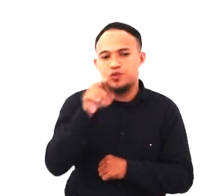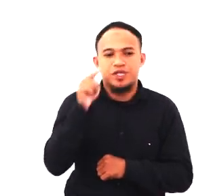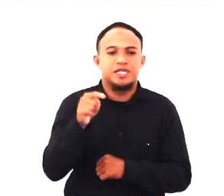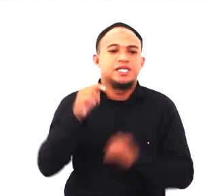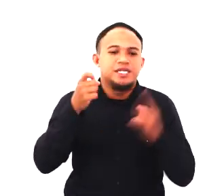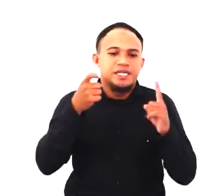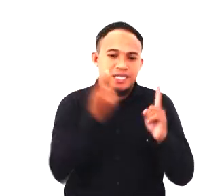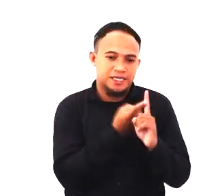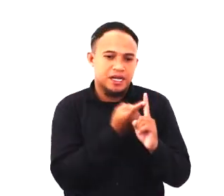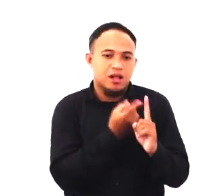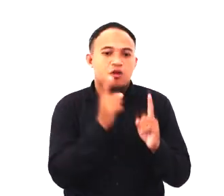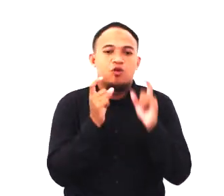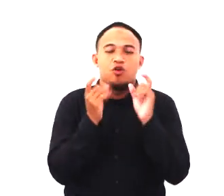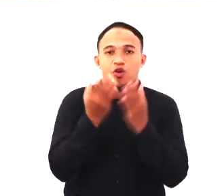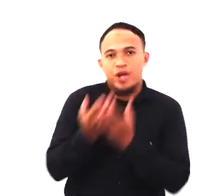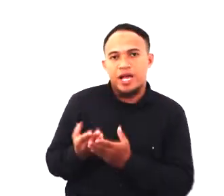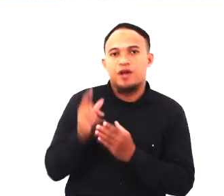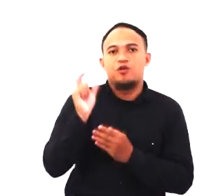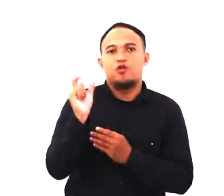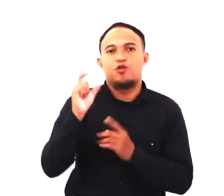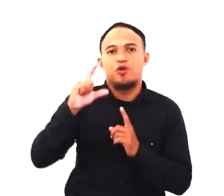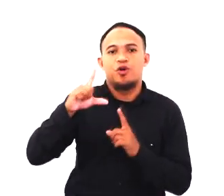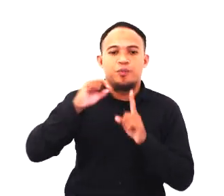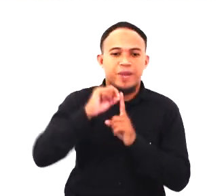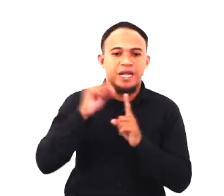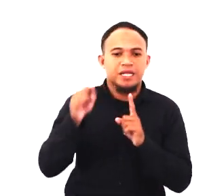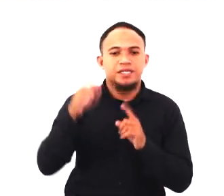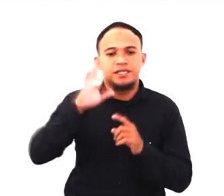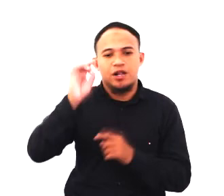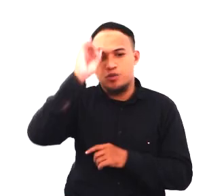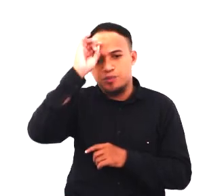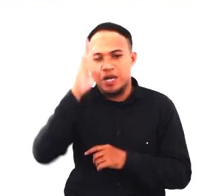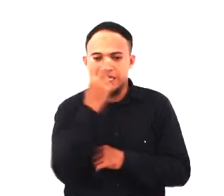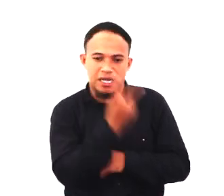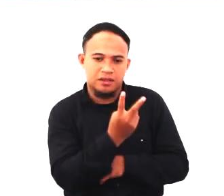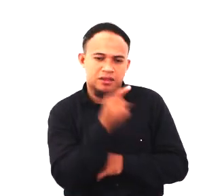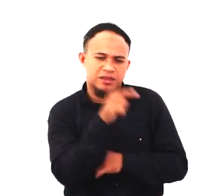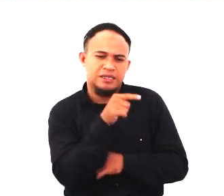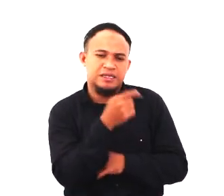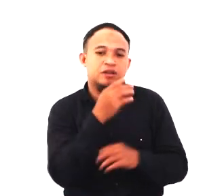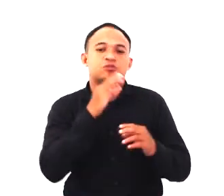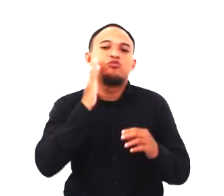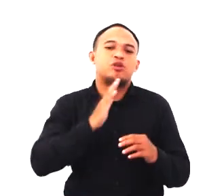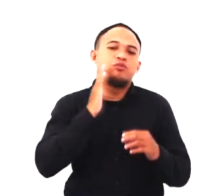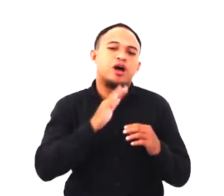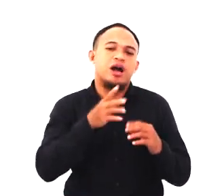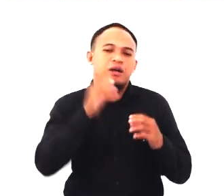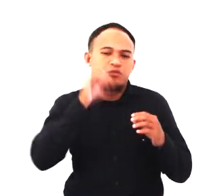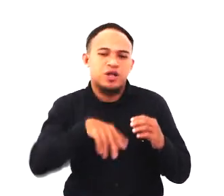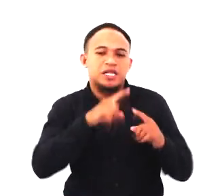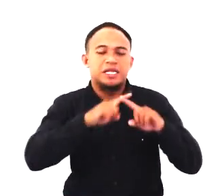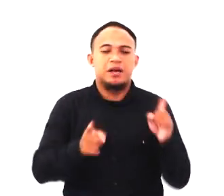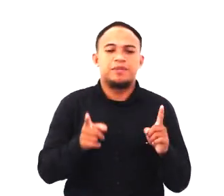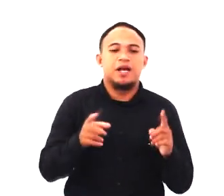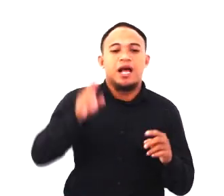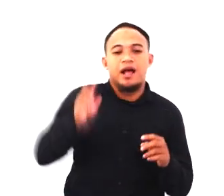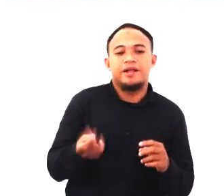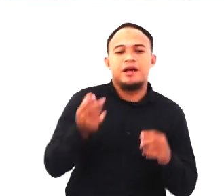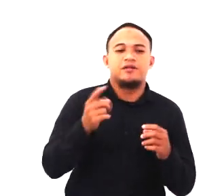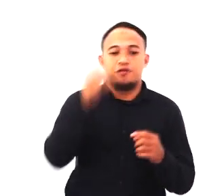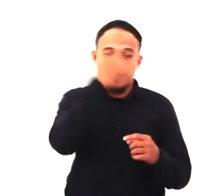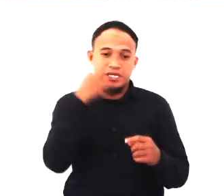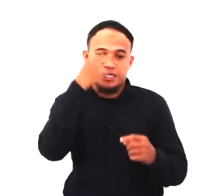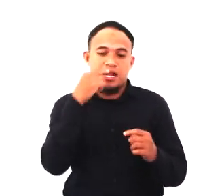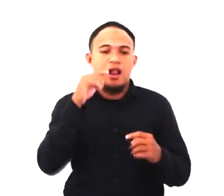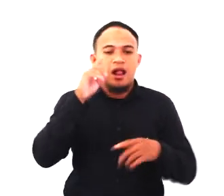Dipolisikan. Sehingga saya harapkan untuk tahun 2022 ini, betul-betul diseleksi LLP, jangan lihat harga termurah, tapi harga